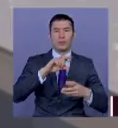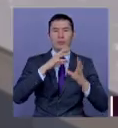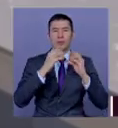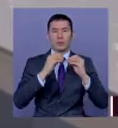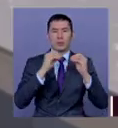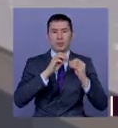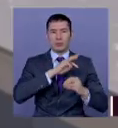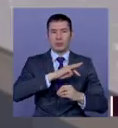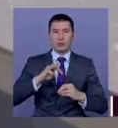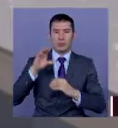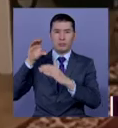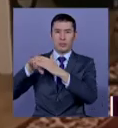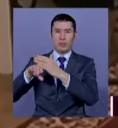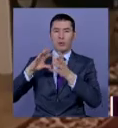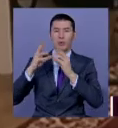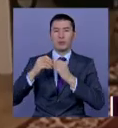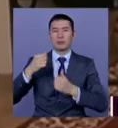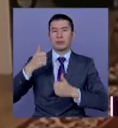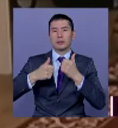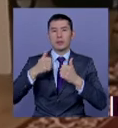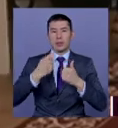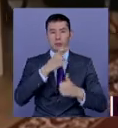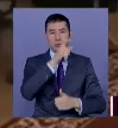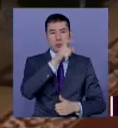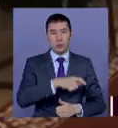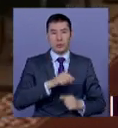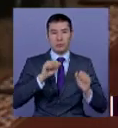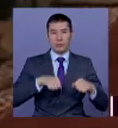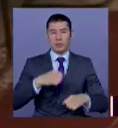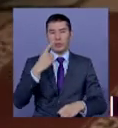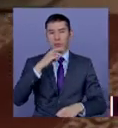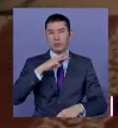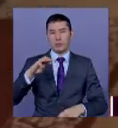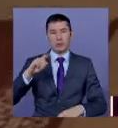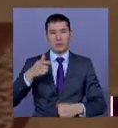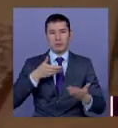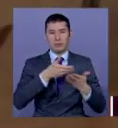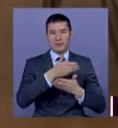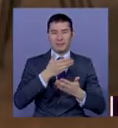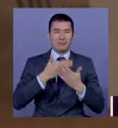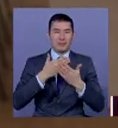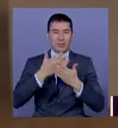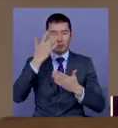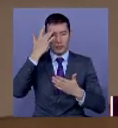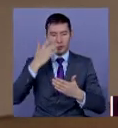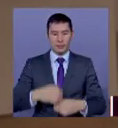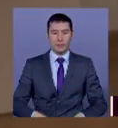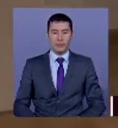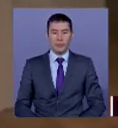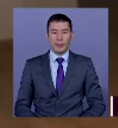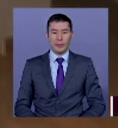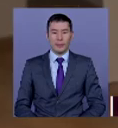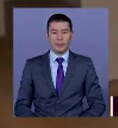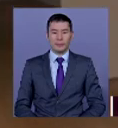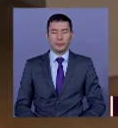салымшыға 1 миллион теңгеден келеді. Бердібек Сапарбаевтың айтуынша, жайлы өмір үшін кем дегенде 11-12 миллион теңгеден